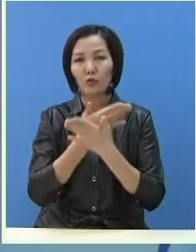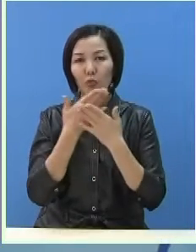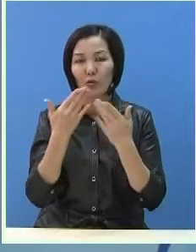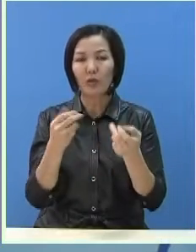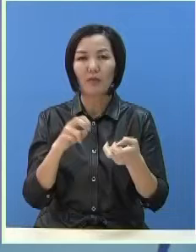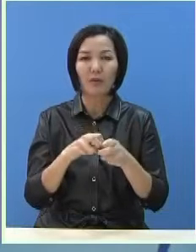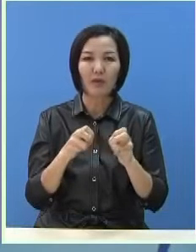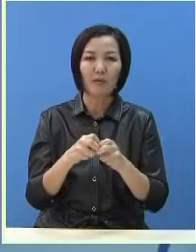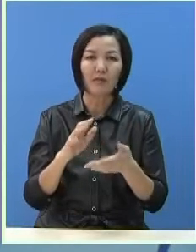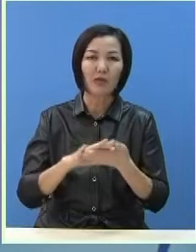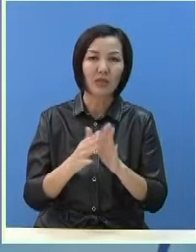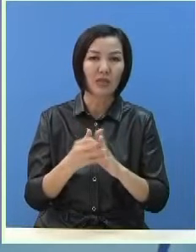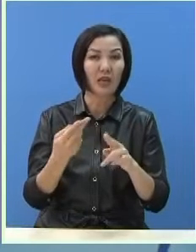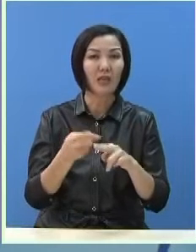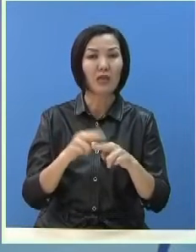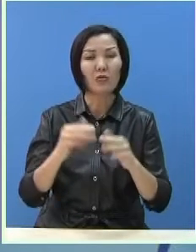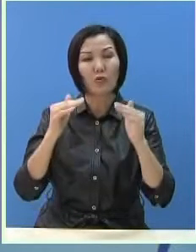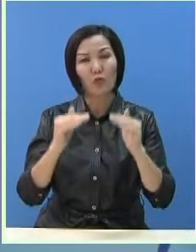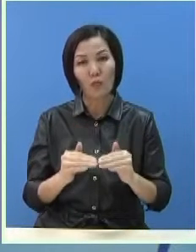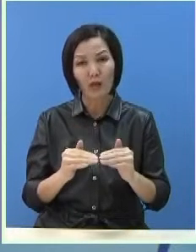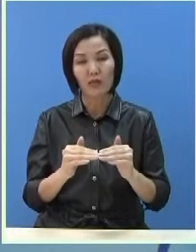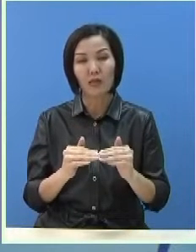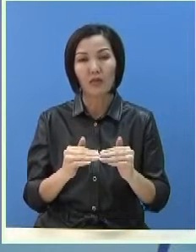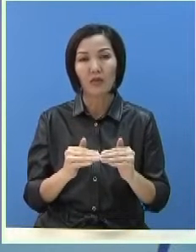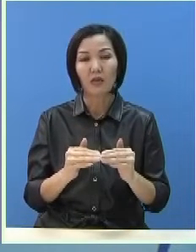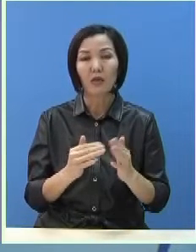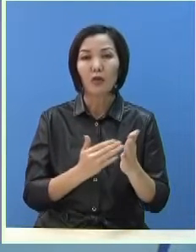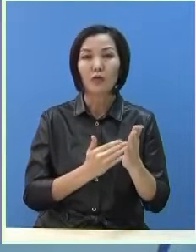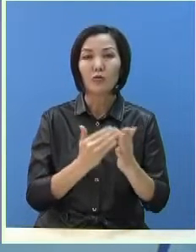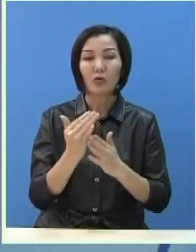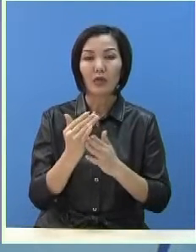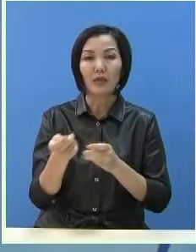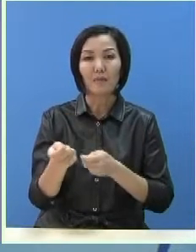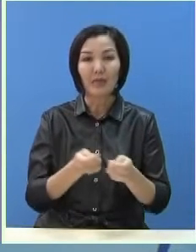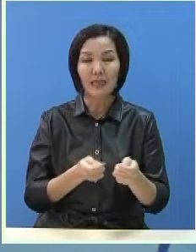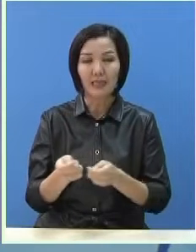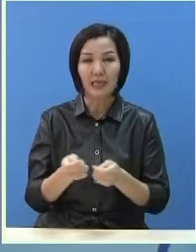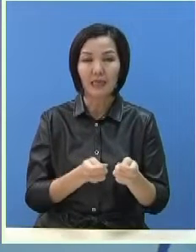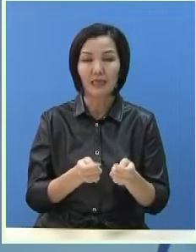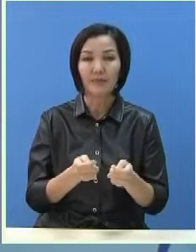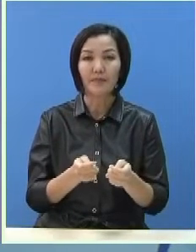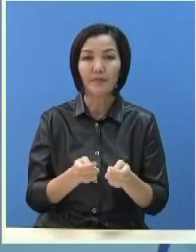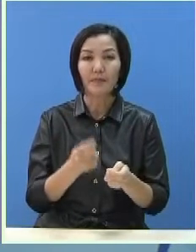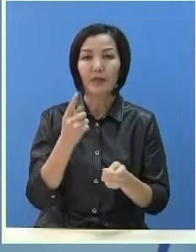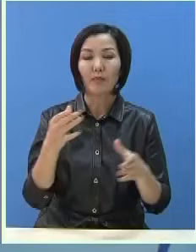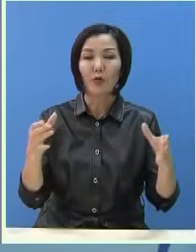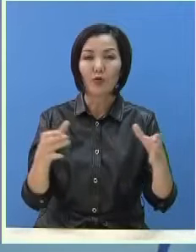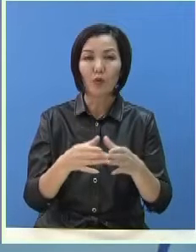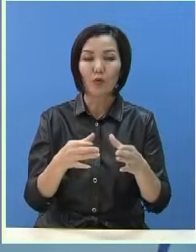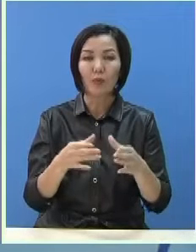жоқтығы, халықтың жағдайының өте төмендігі және де жоғарғы сол кездегі биліктегі мынау бір топ